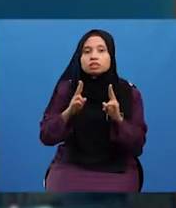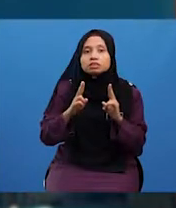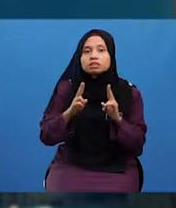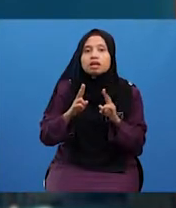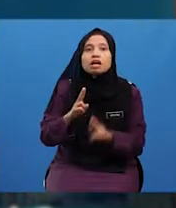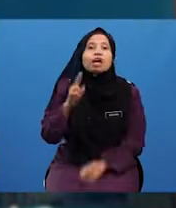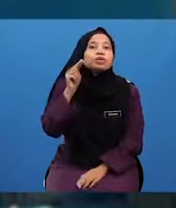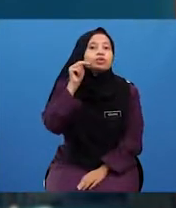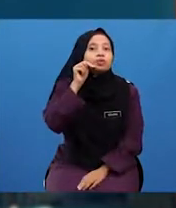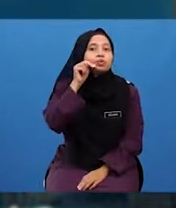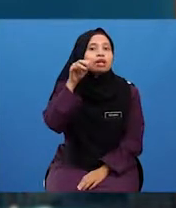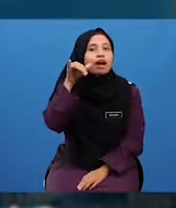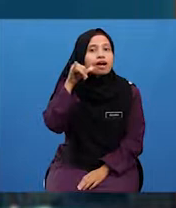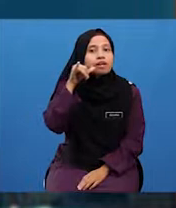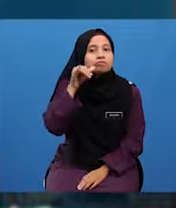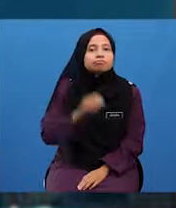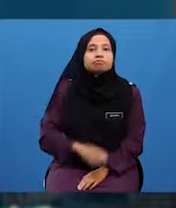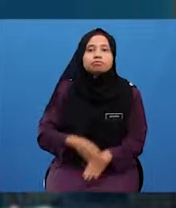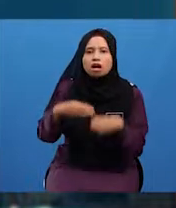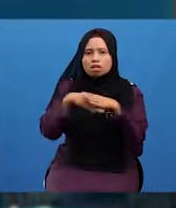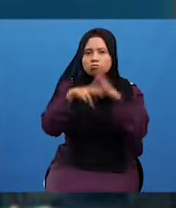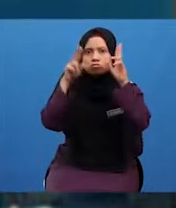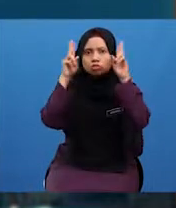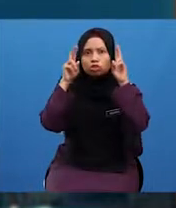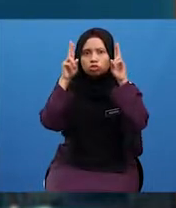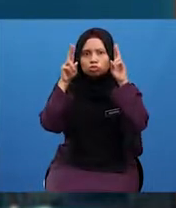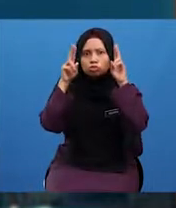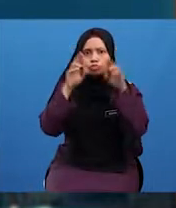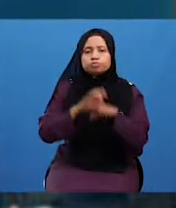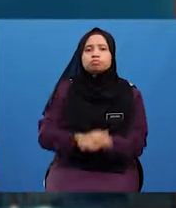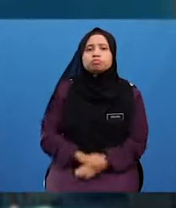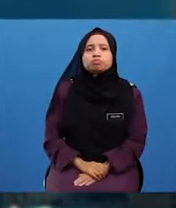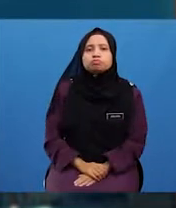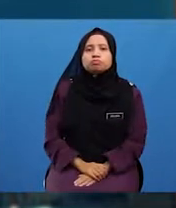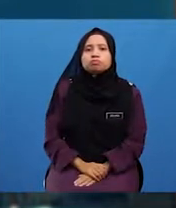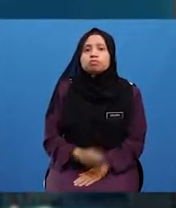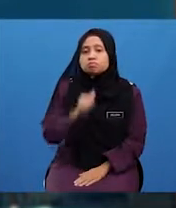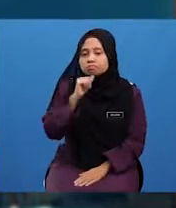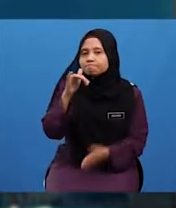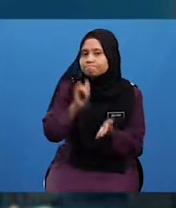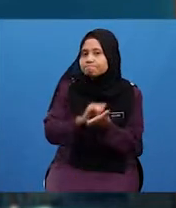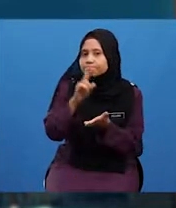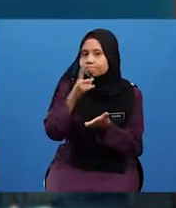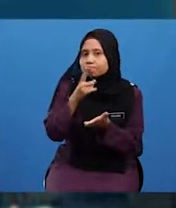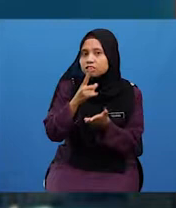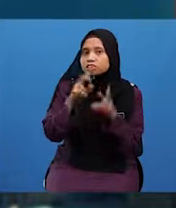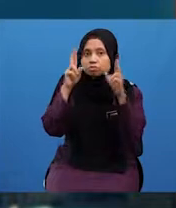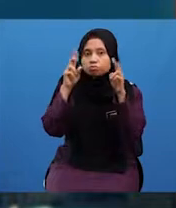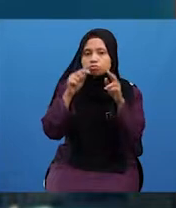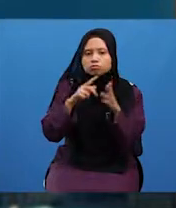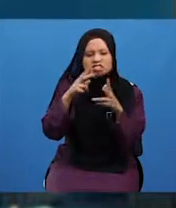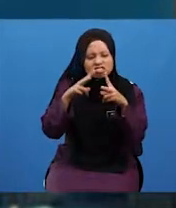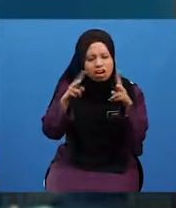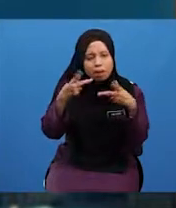Nurul Yakin binti Supeni dalam topik yang menarik untuk dikongsikan. Bukan itu sahaja, topik ini